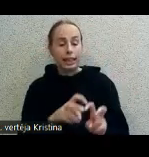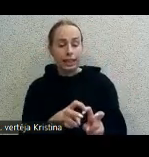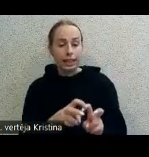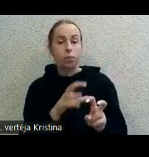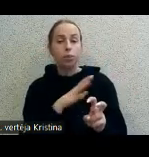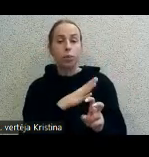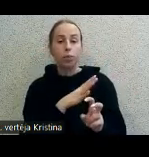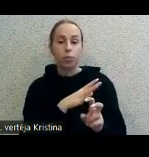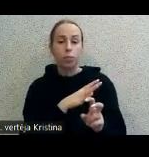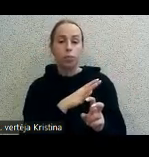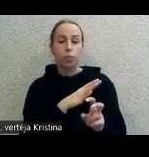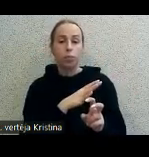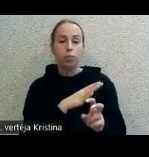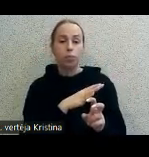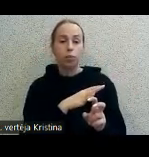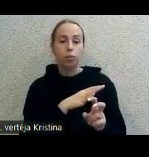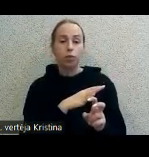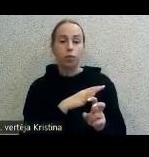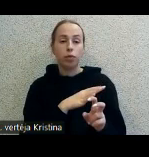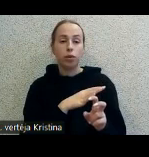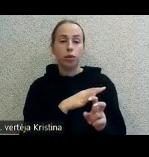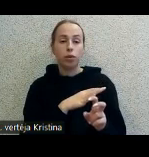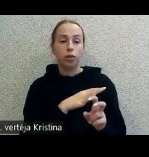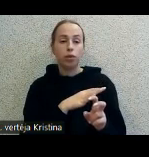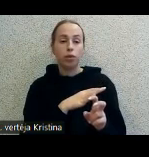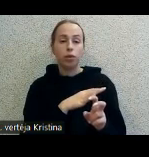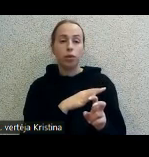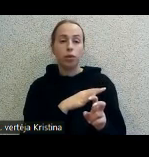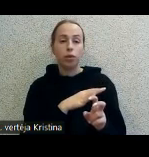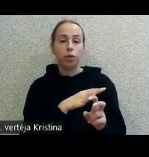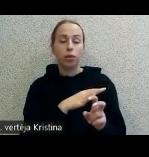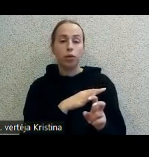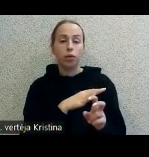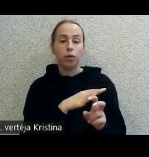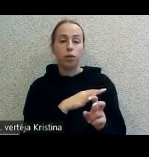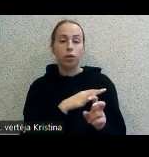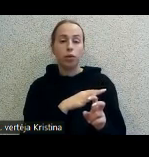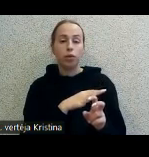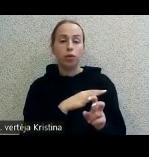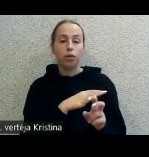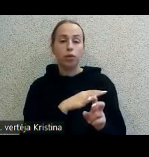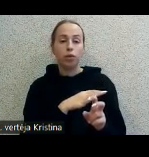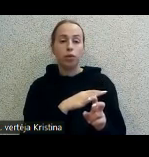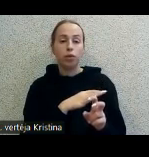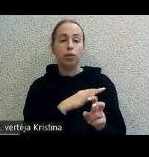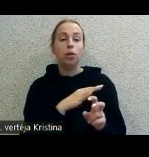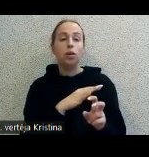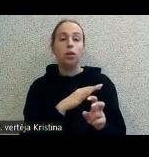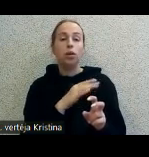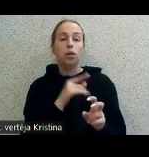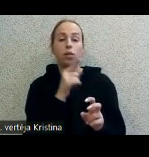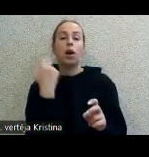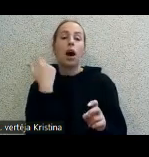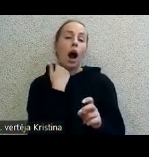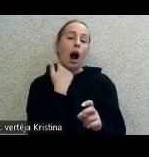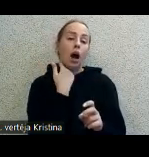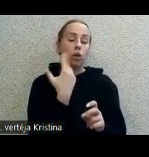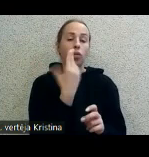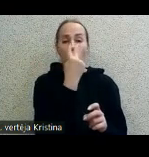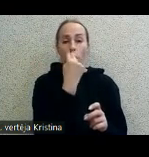Atviras Jungtinės Karalystės universitetas ir jo tyrimas. Taigi, šis jo tyrimas tikrai pakeitė visą Jungtinės Karalystės